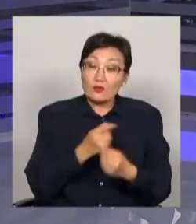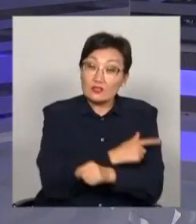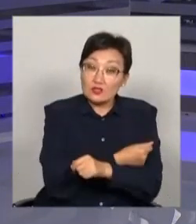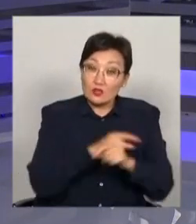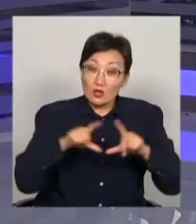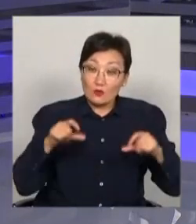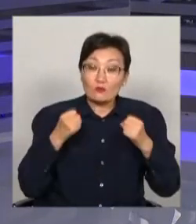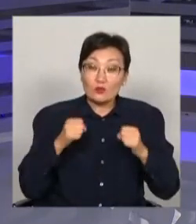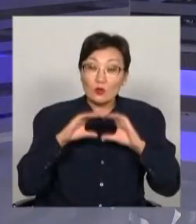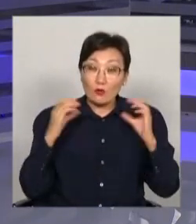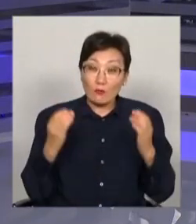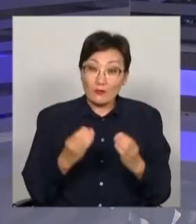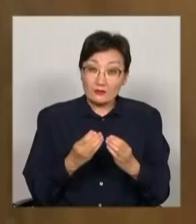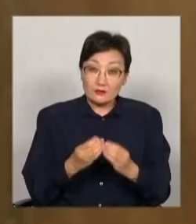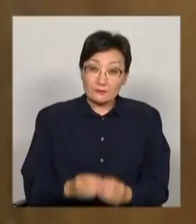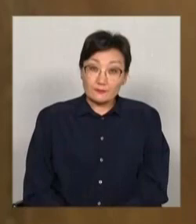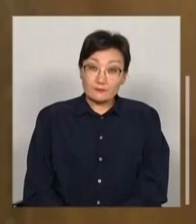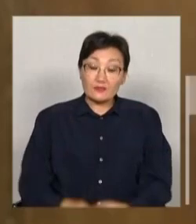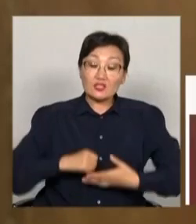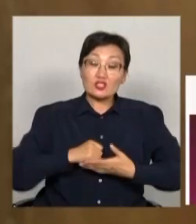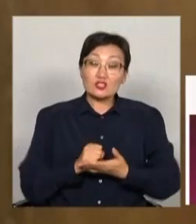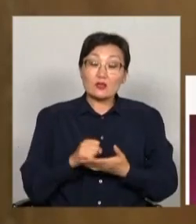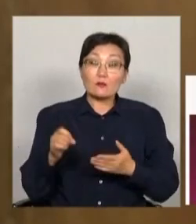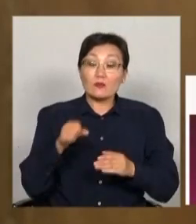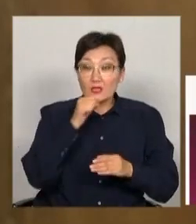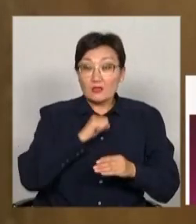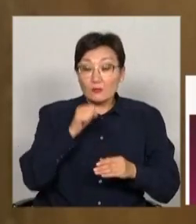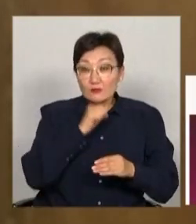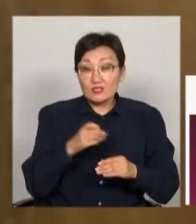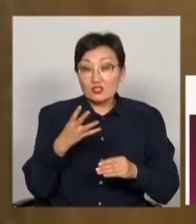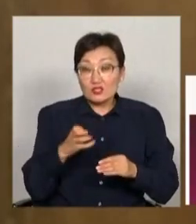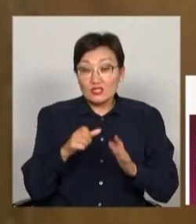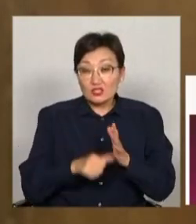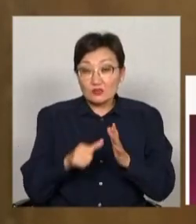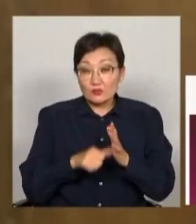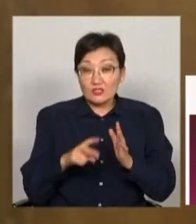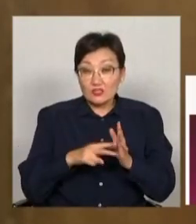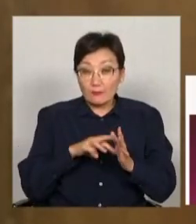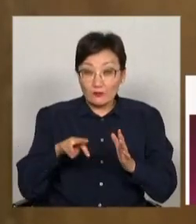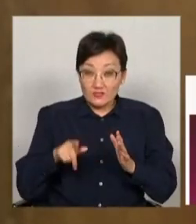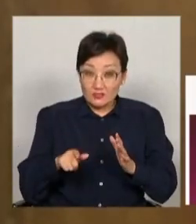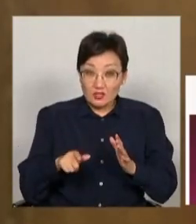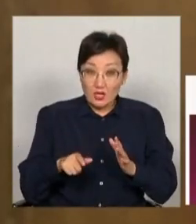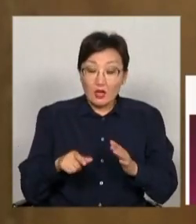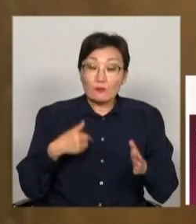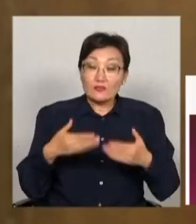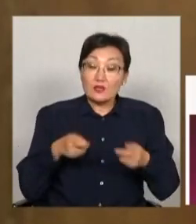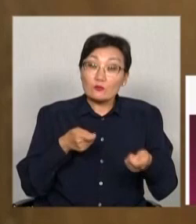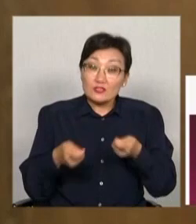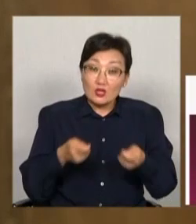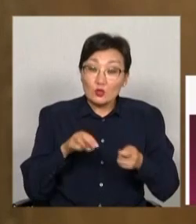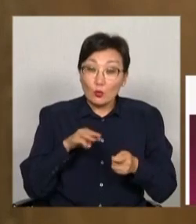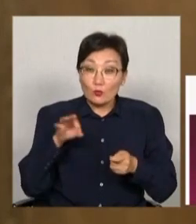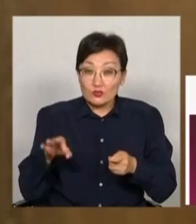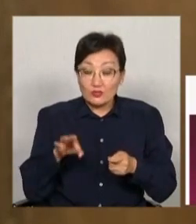спорткомплекса установлена размер хищения составил 400 67 миллионов тенге в отношении руководителя ты